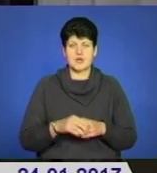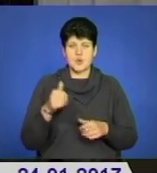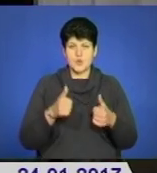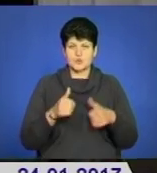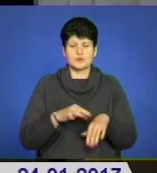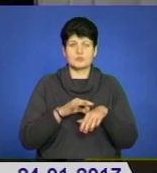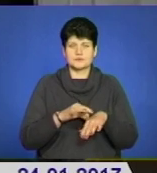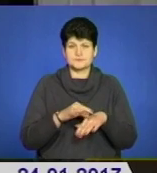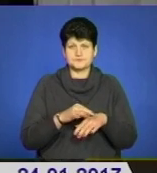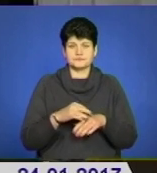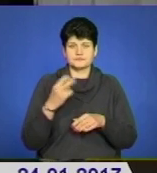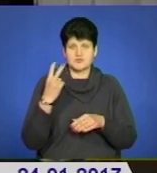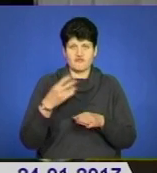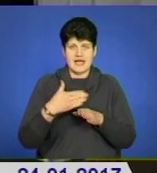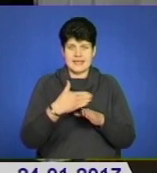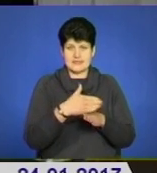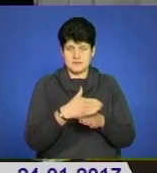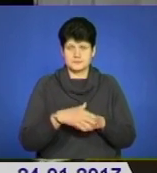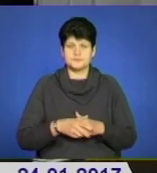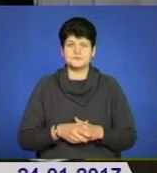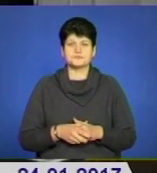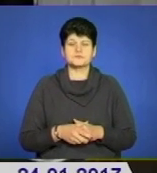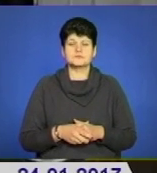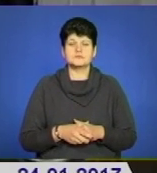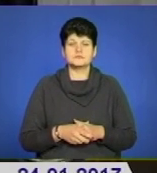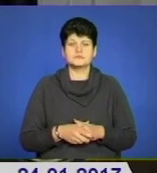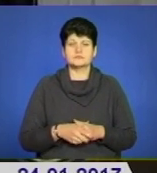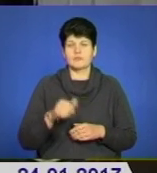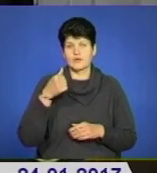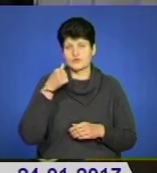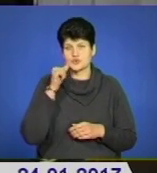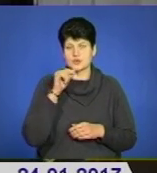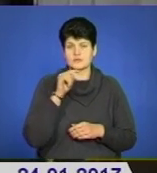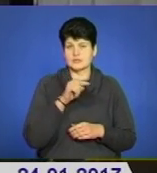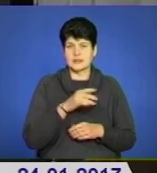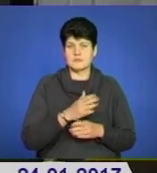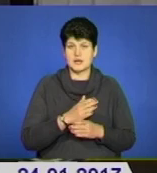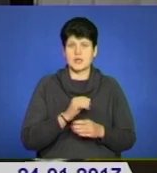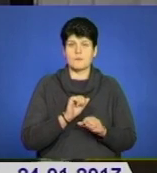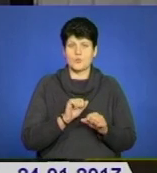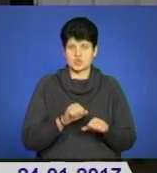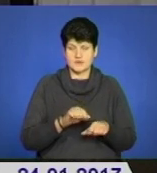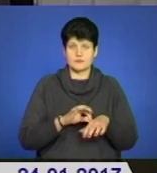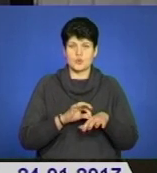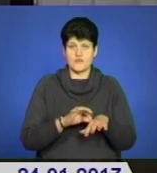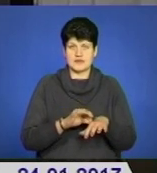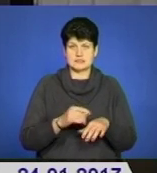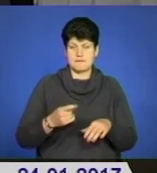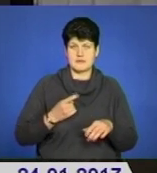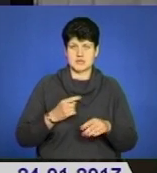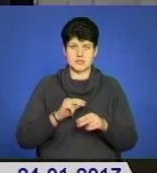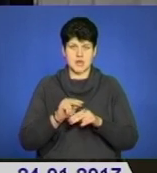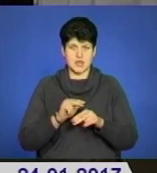так сказати, в два етапи. Вчора вони мали можливість провести